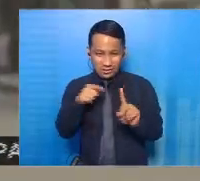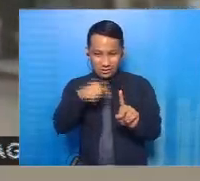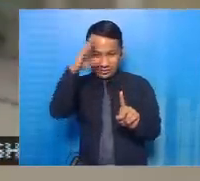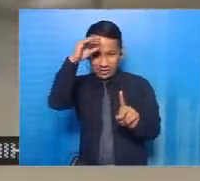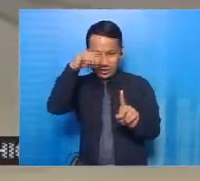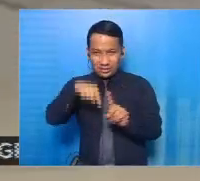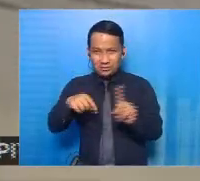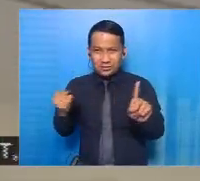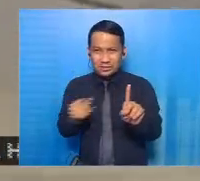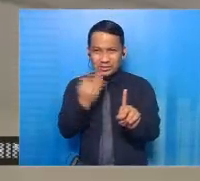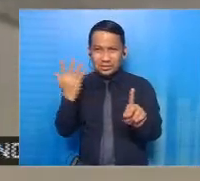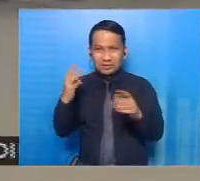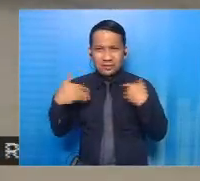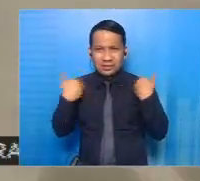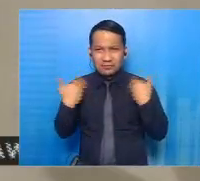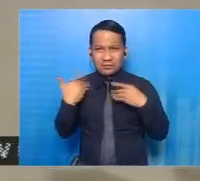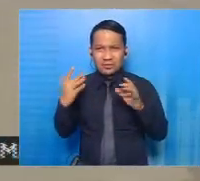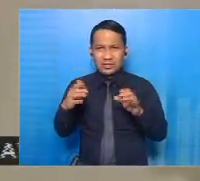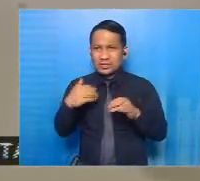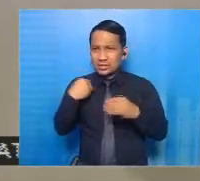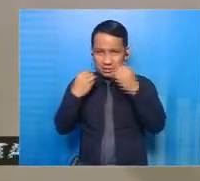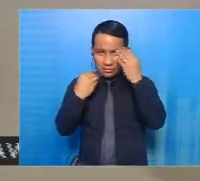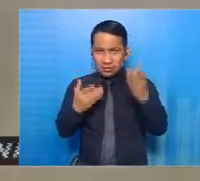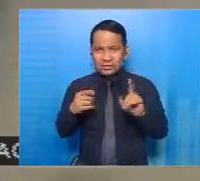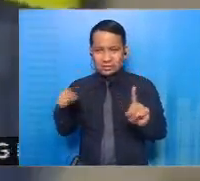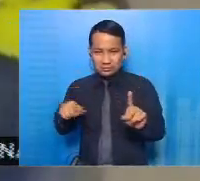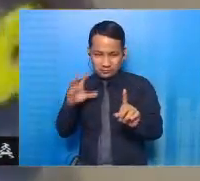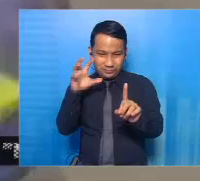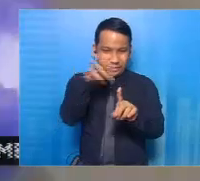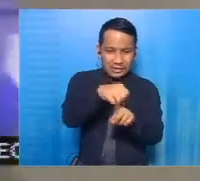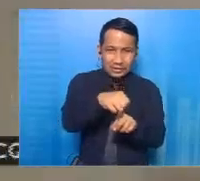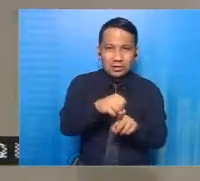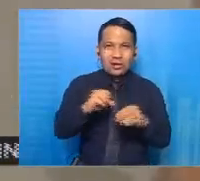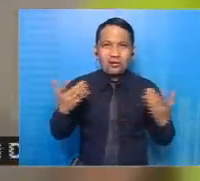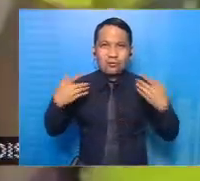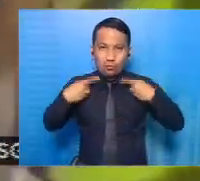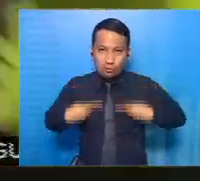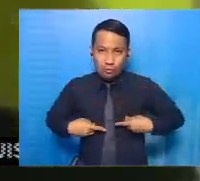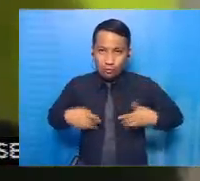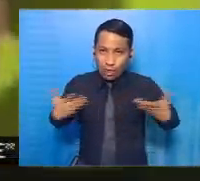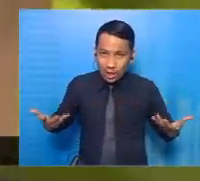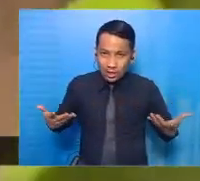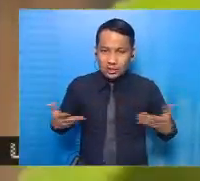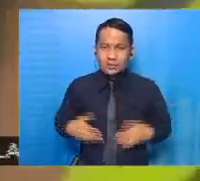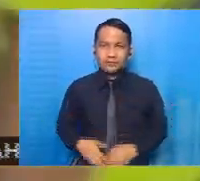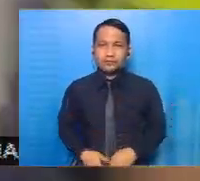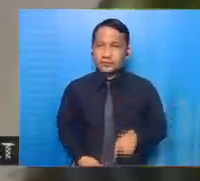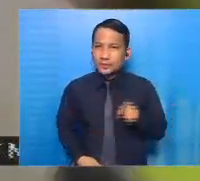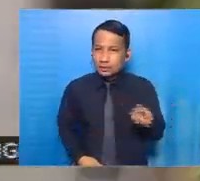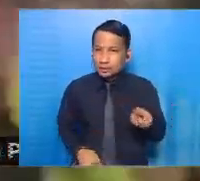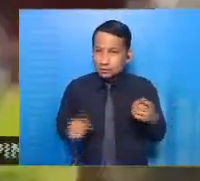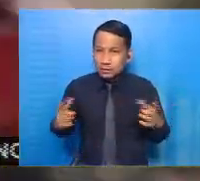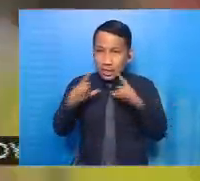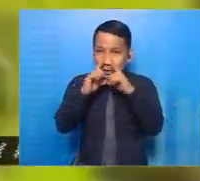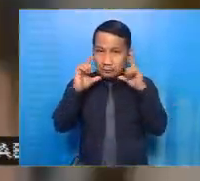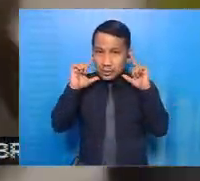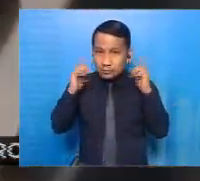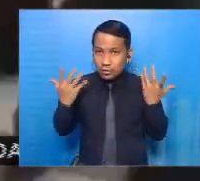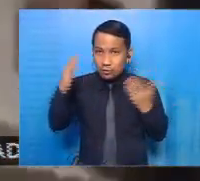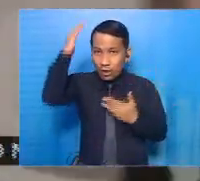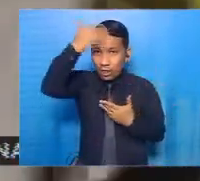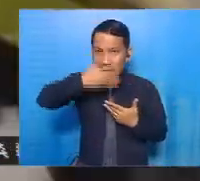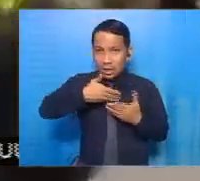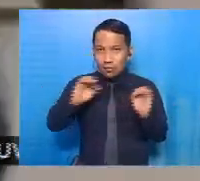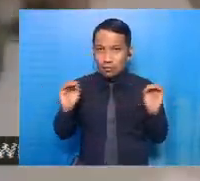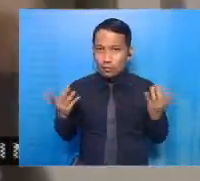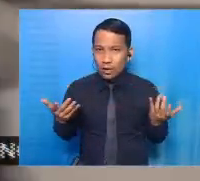ang ilang kabataan na lumabag sa curfew, ang isa na abutan sa eskinita na walang suot na damit pang itaas at wala rin face mask at face